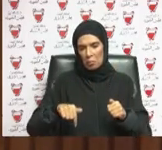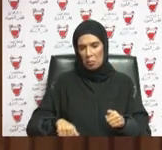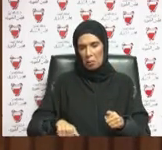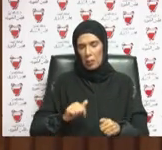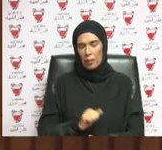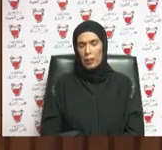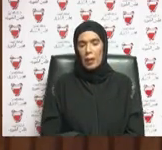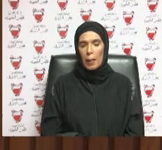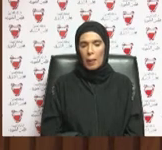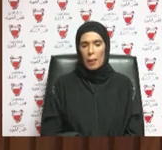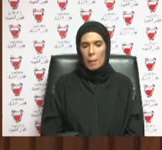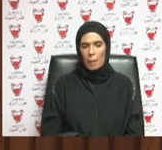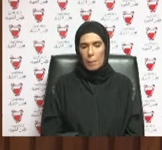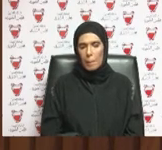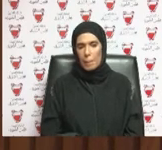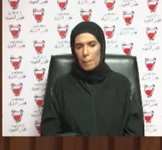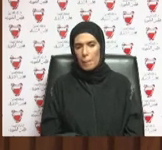القرور، صدق الله العظيم.